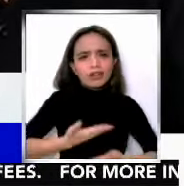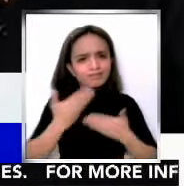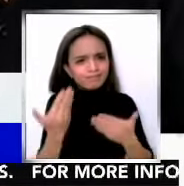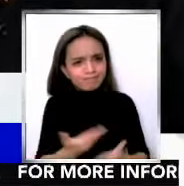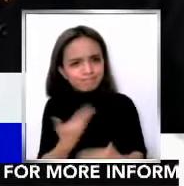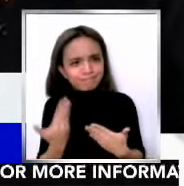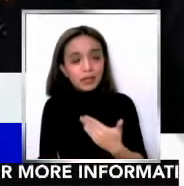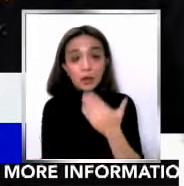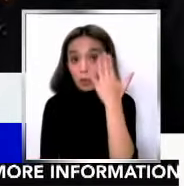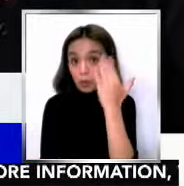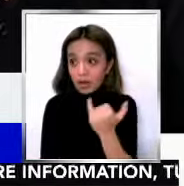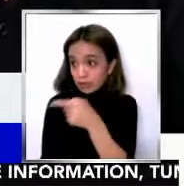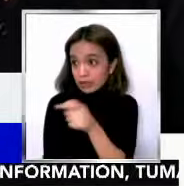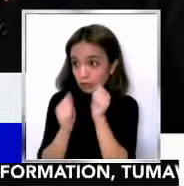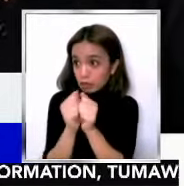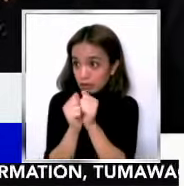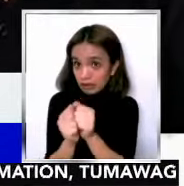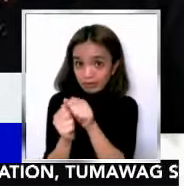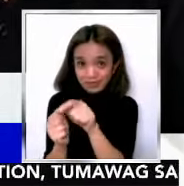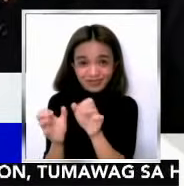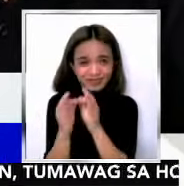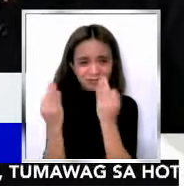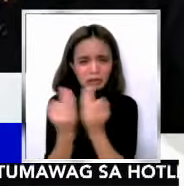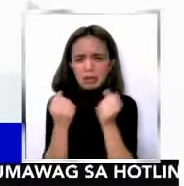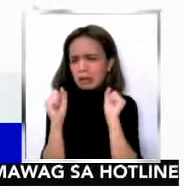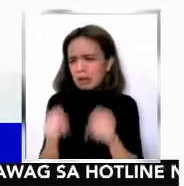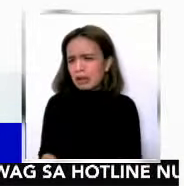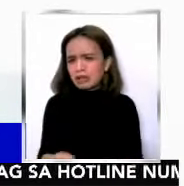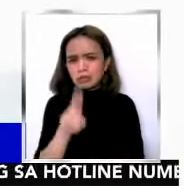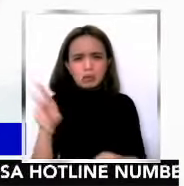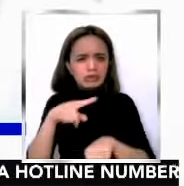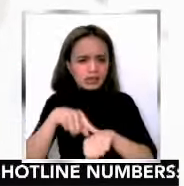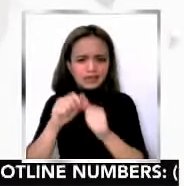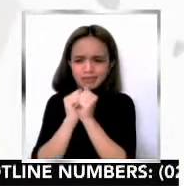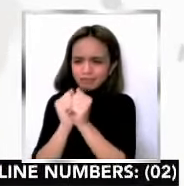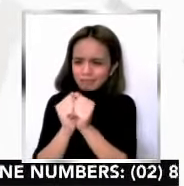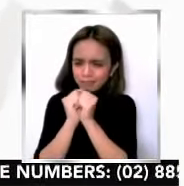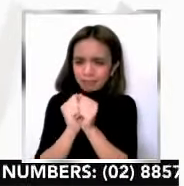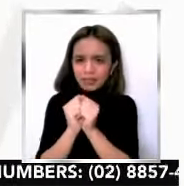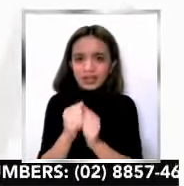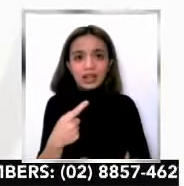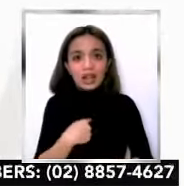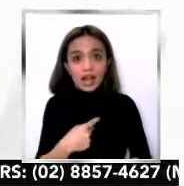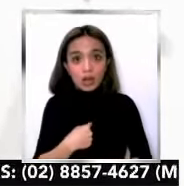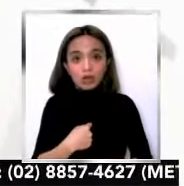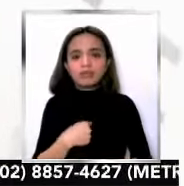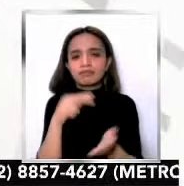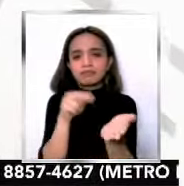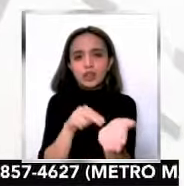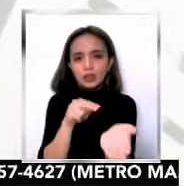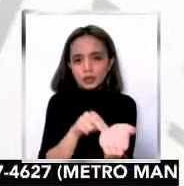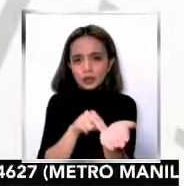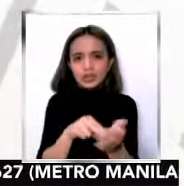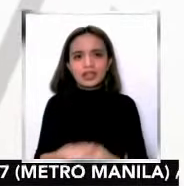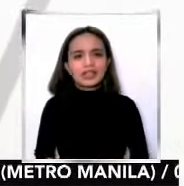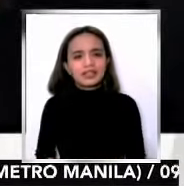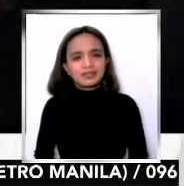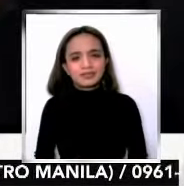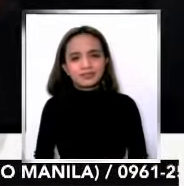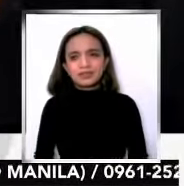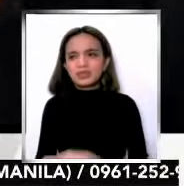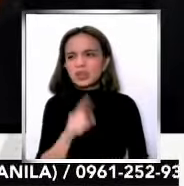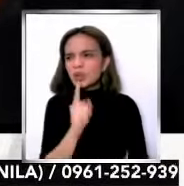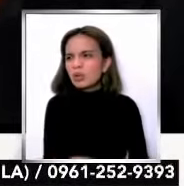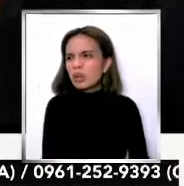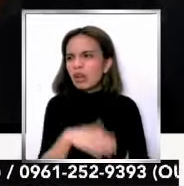them, I can spend nga. So, bonding moments. Ako naman, isang nurse, sobrang daming trabaho.